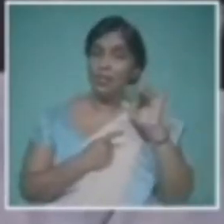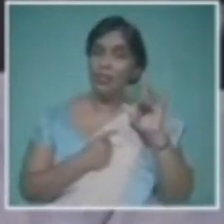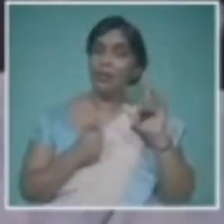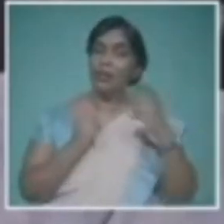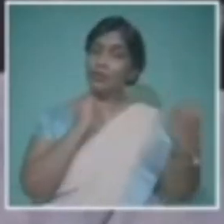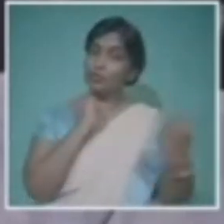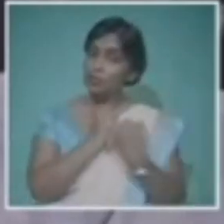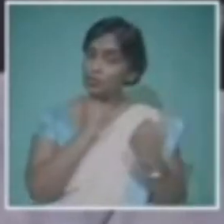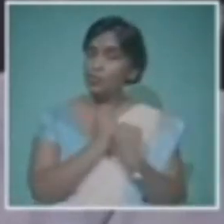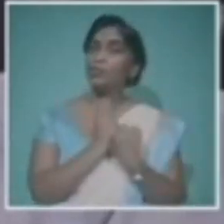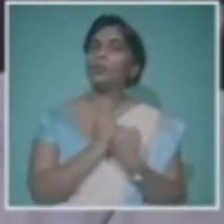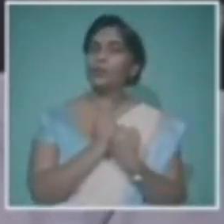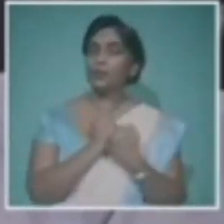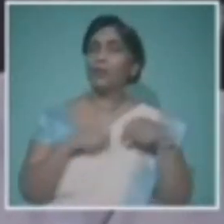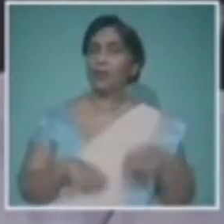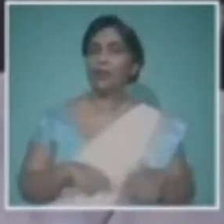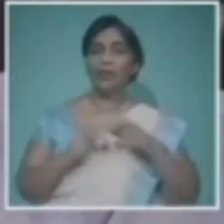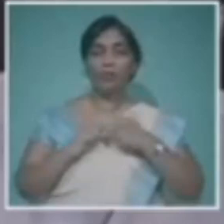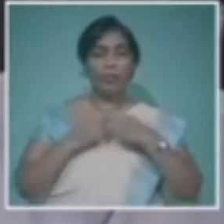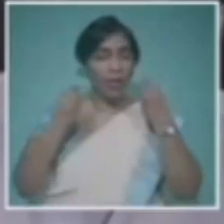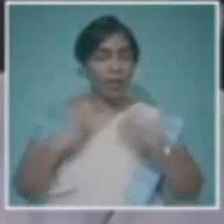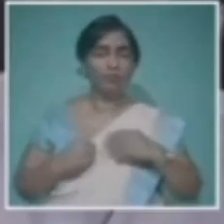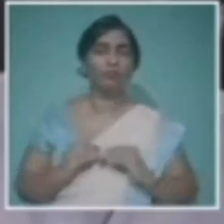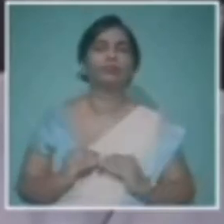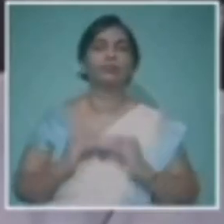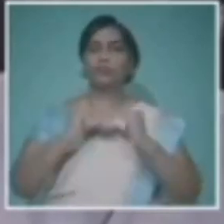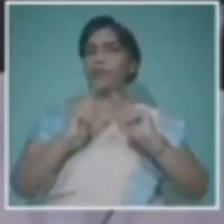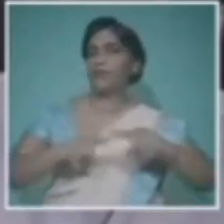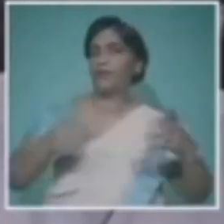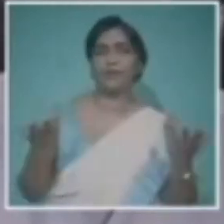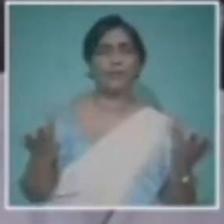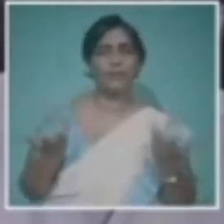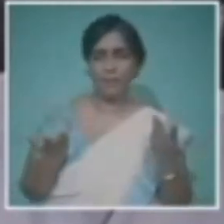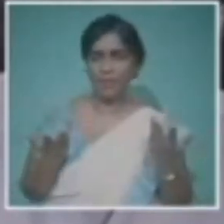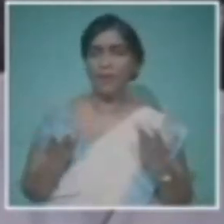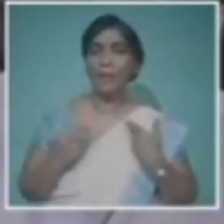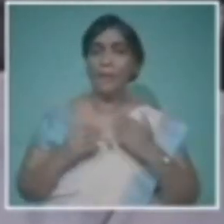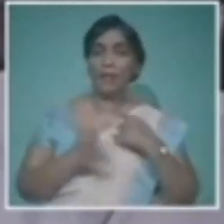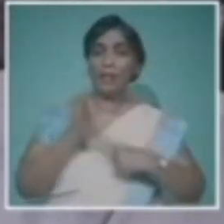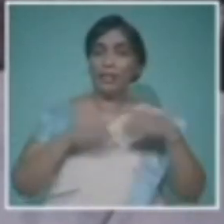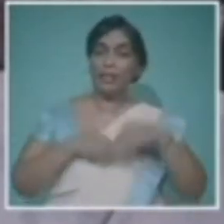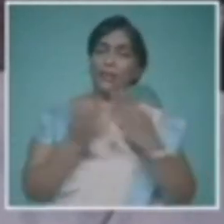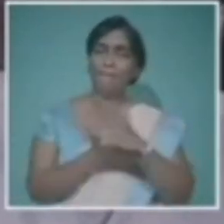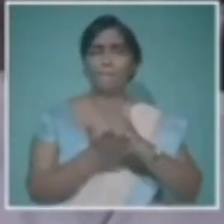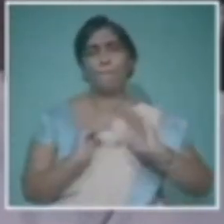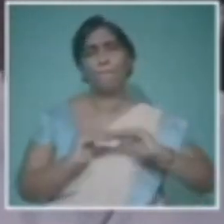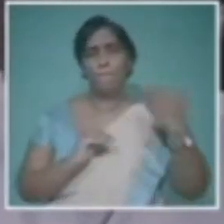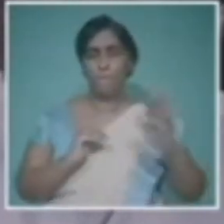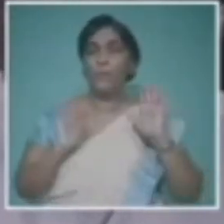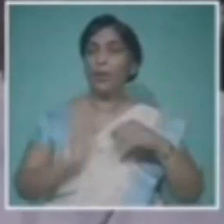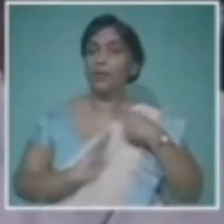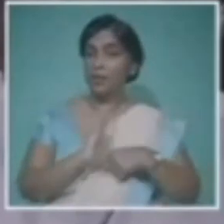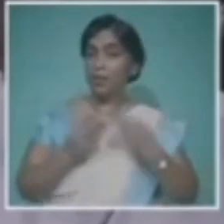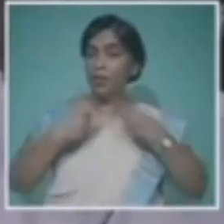උදව් කරනවා නම් තමයි මේ වැටුණු රට ගොඩ ගන්න පුළුවන් වෙන මාර්ගයක් නැහැ පස්සේ දේශපාලනේ බෙදා ගන්න හැබැයි